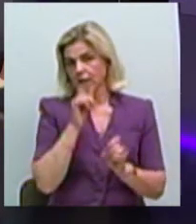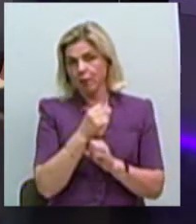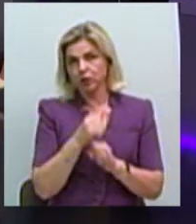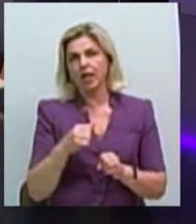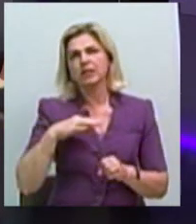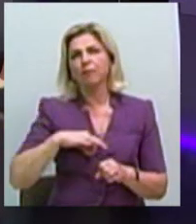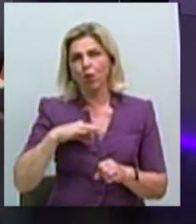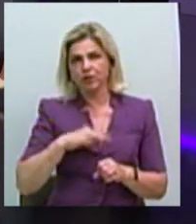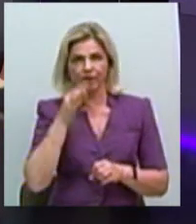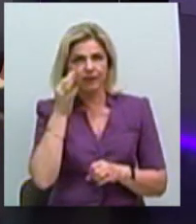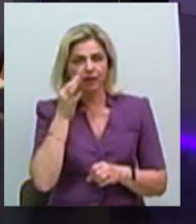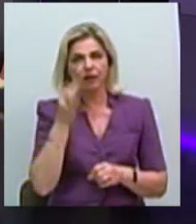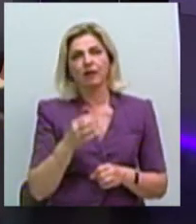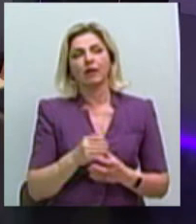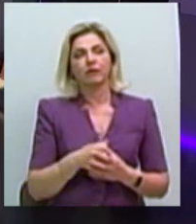зловживання, коли